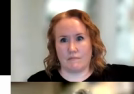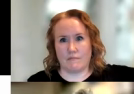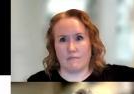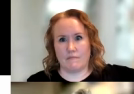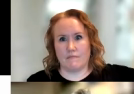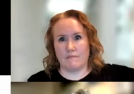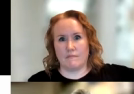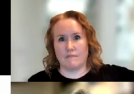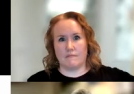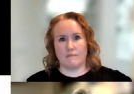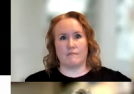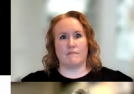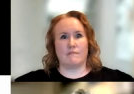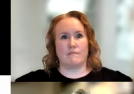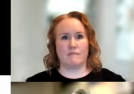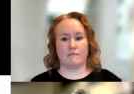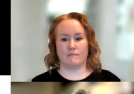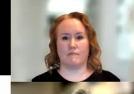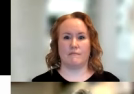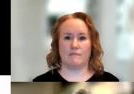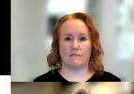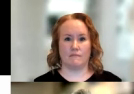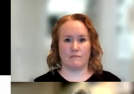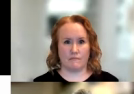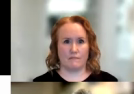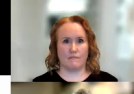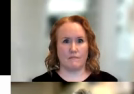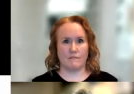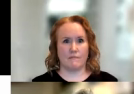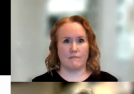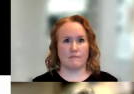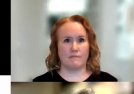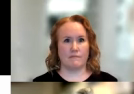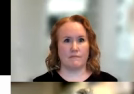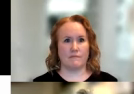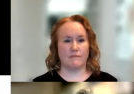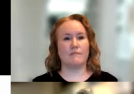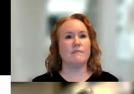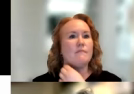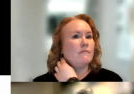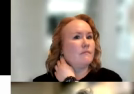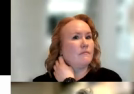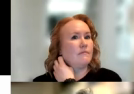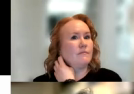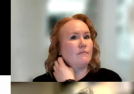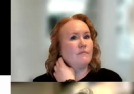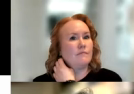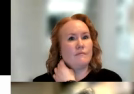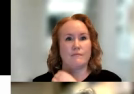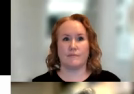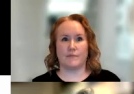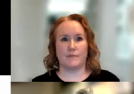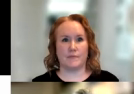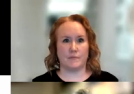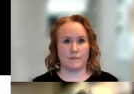vurdert på nytt. Mange av tiltakene som ligger I handlingsplanen festet til stortingsmeldinger som allerede vedtatt av Stortinget,